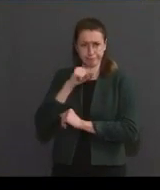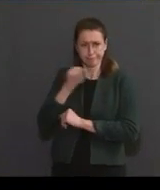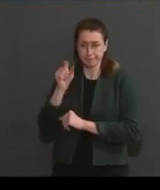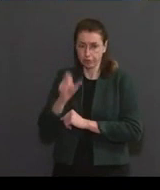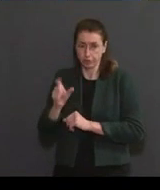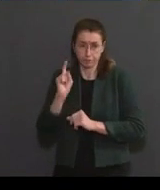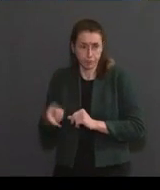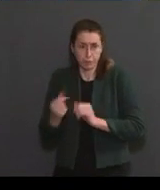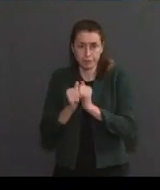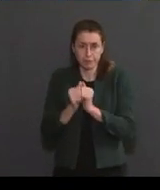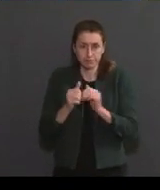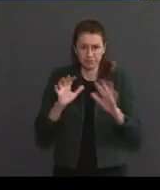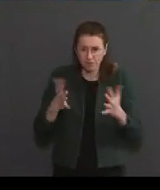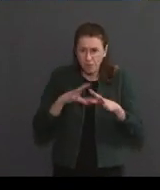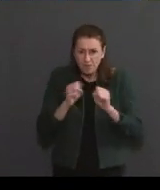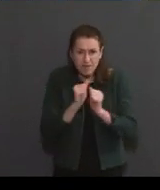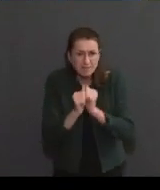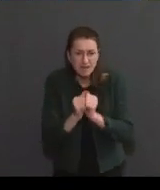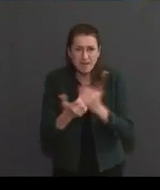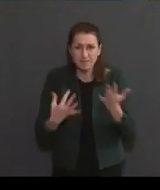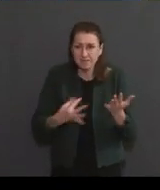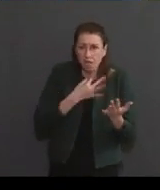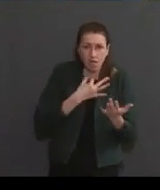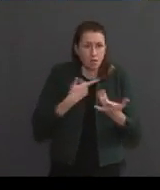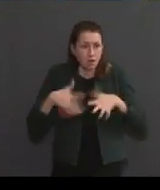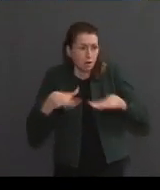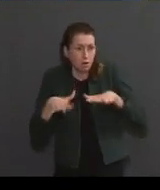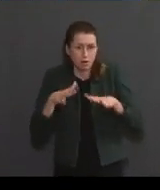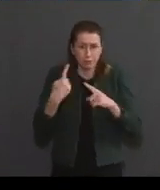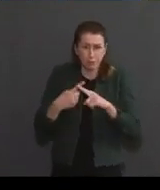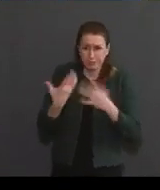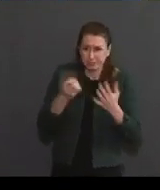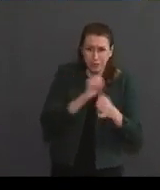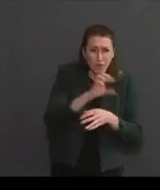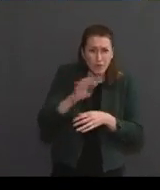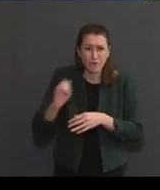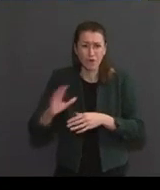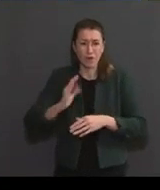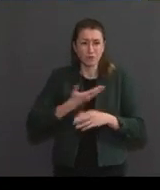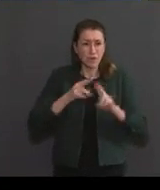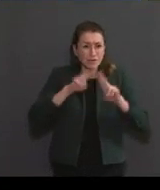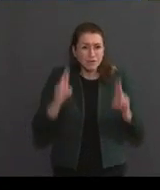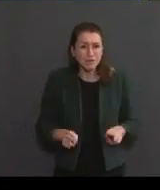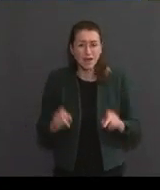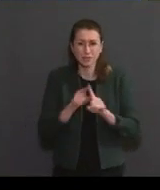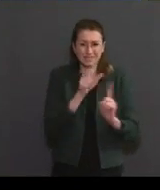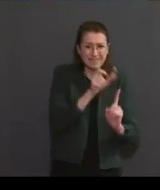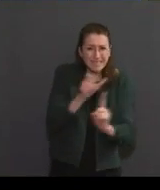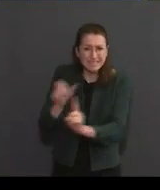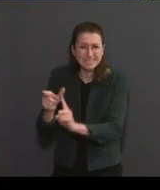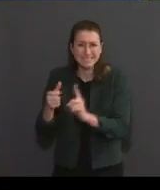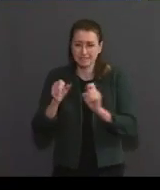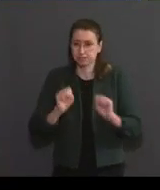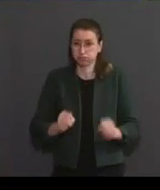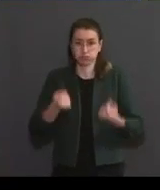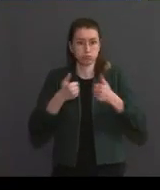tests, l'obtention de leurs résultats ou le suivi des contacts de ces patients positifs. Différentes facteurs,